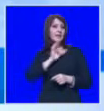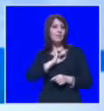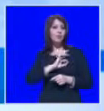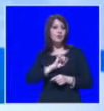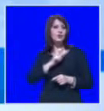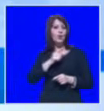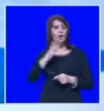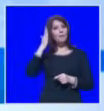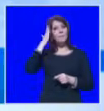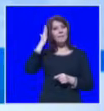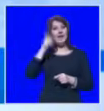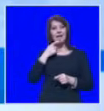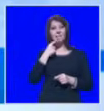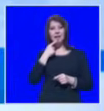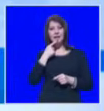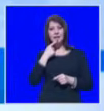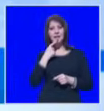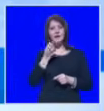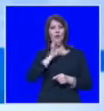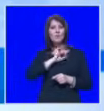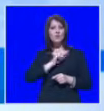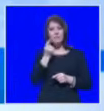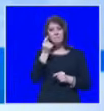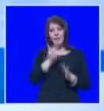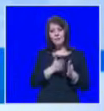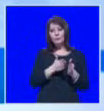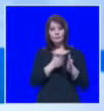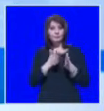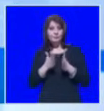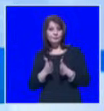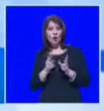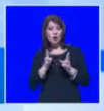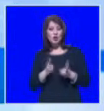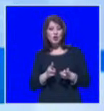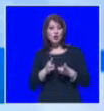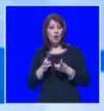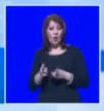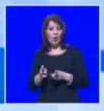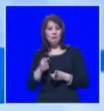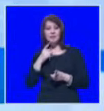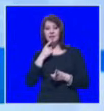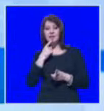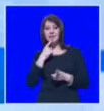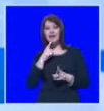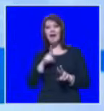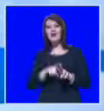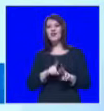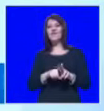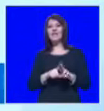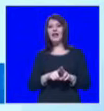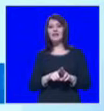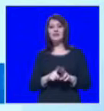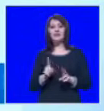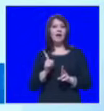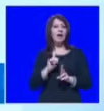което премиера намекна, да получим малка отсрочка или по-голяма за критерия инфлация?